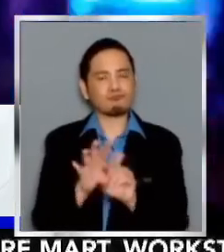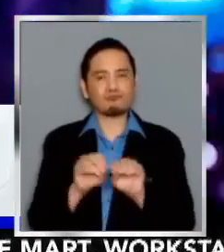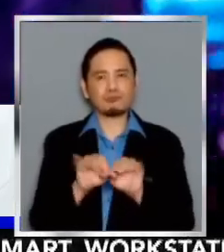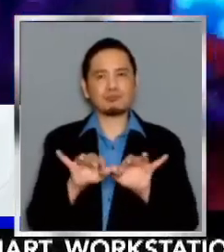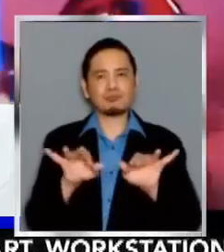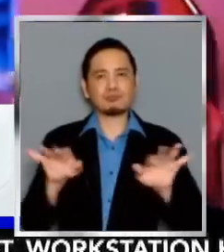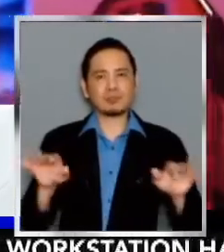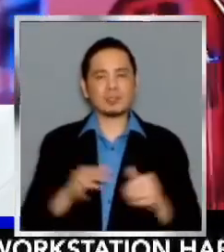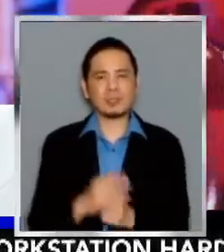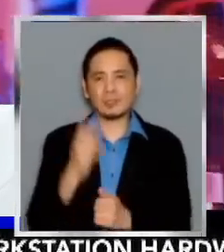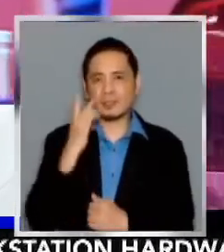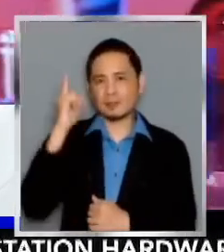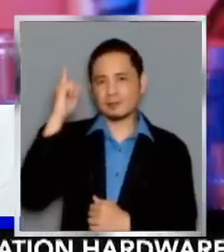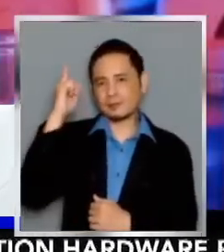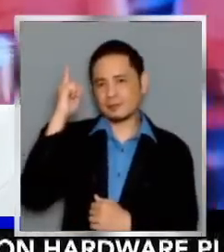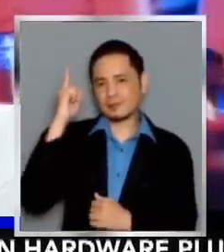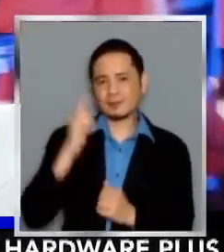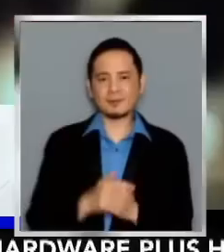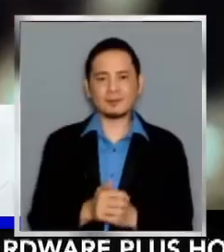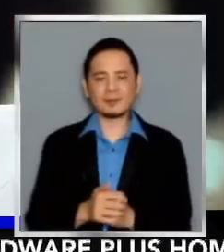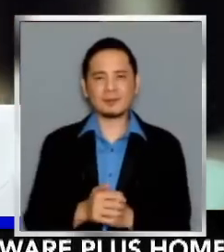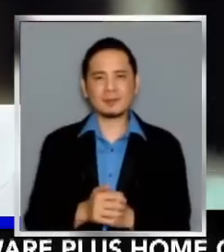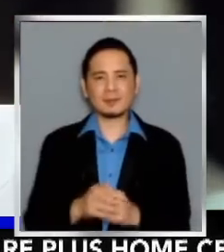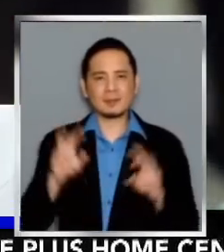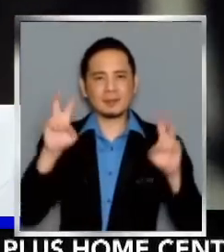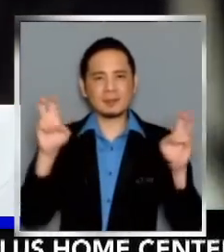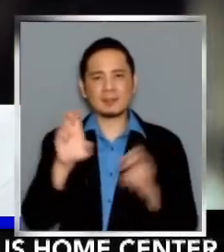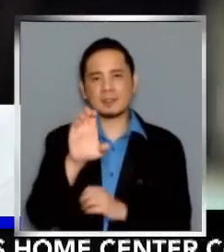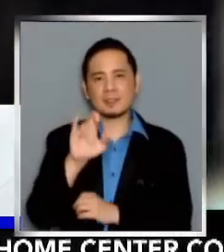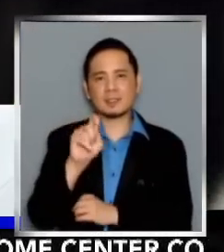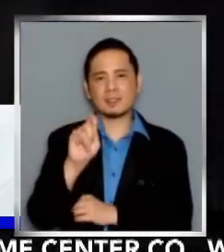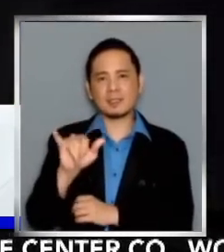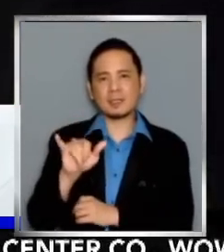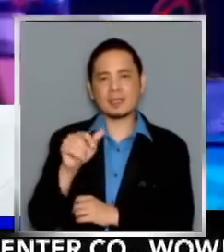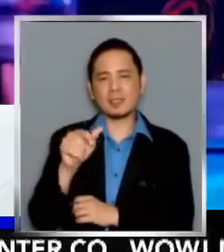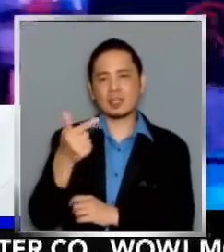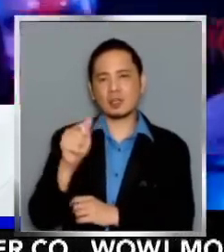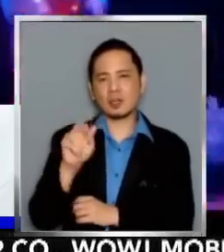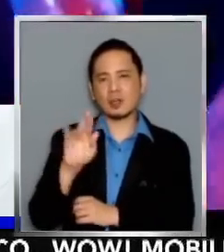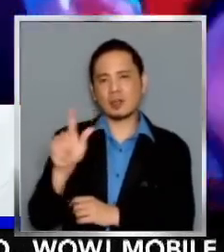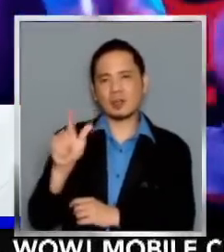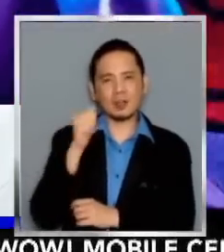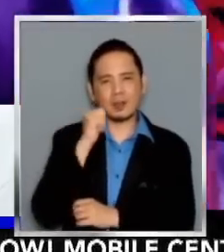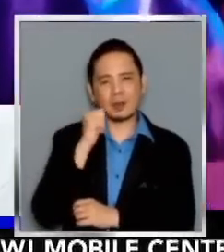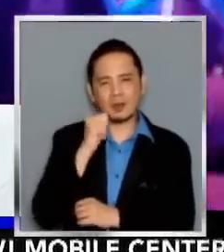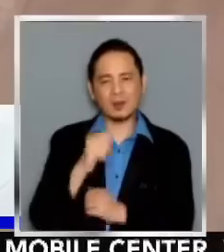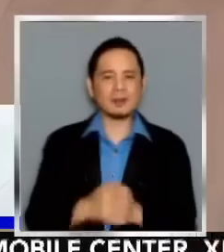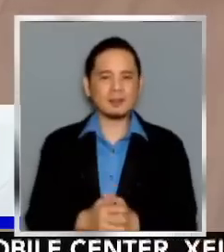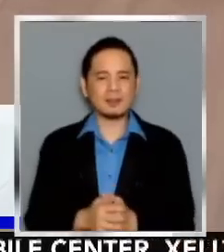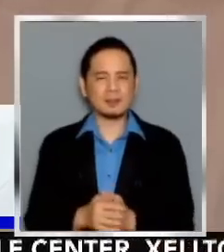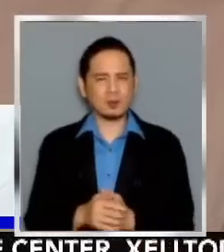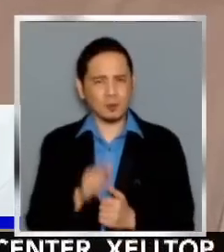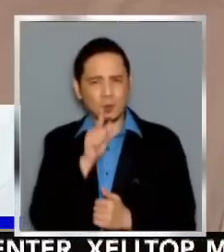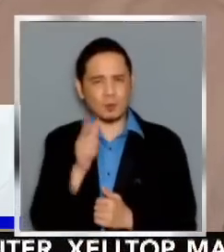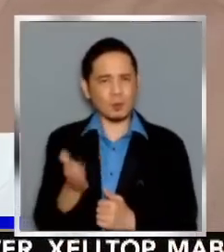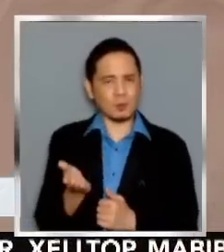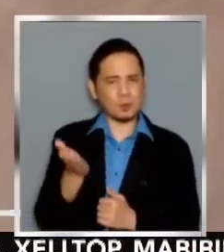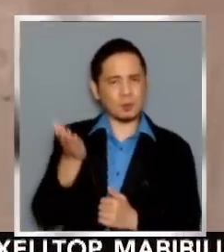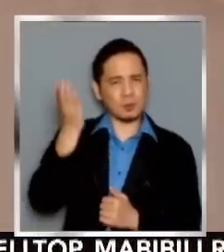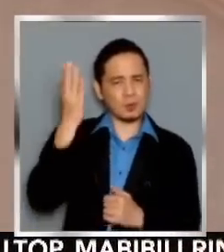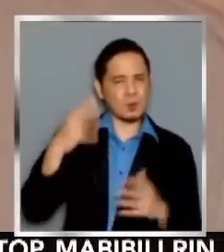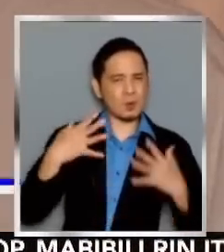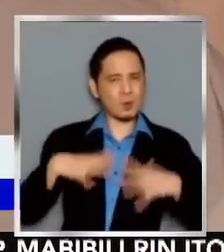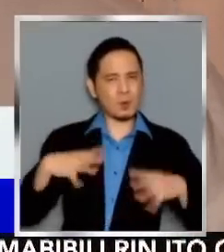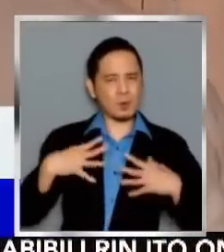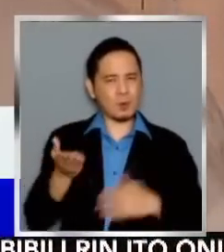True to its title, City Girl, glamorosa at malakas ang dating ni Bianca sa music video. Unexpected siya actually.